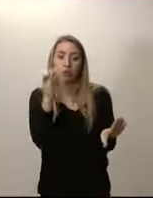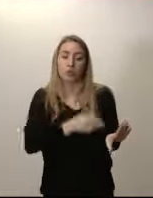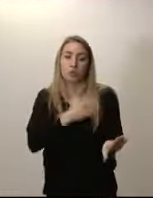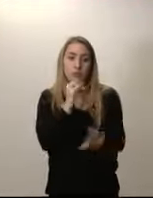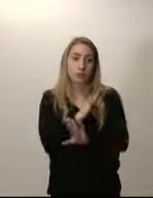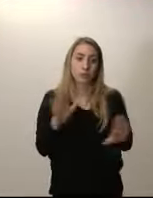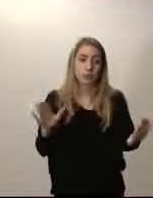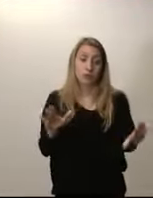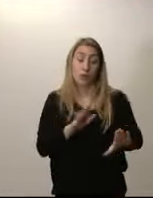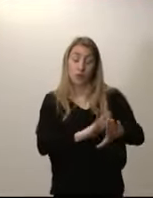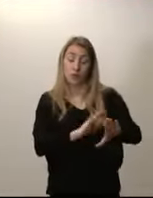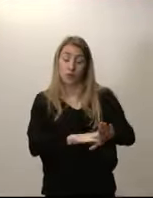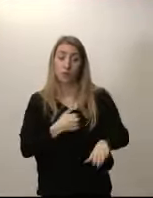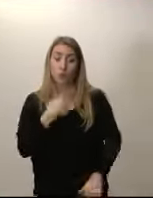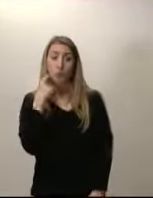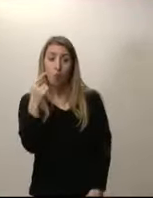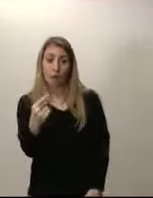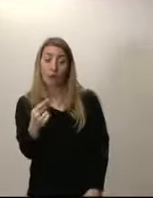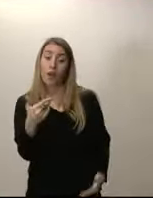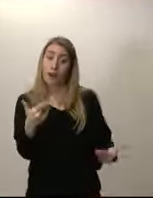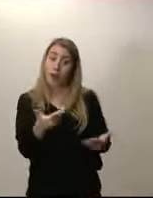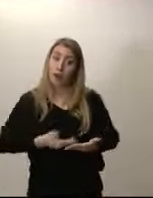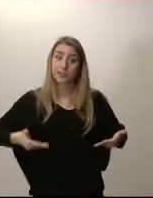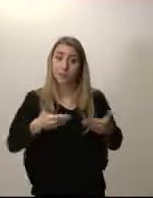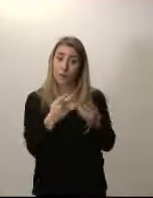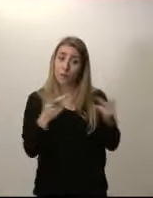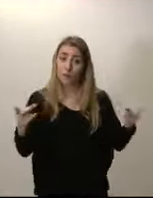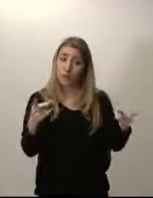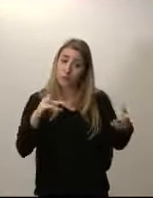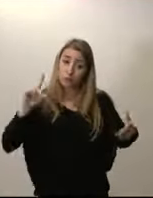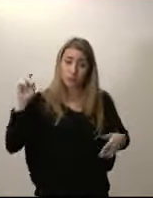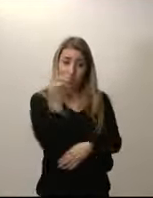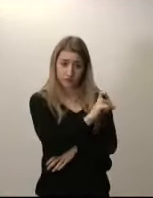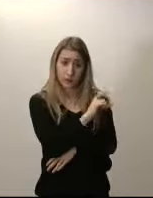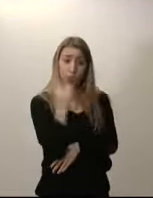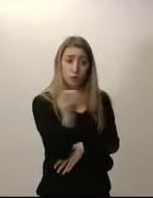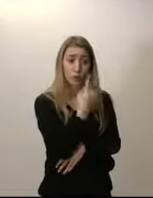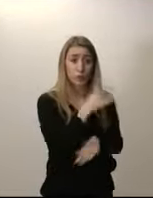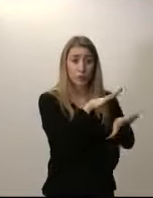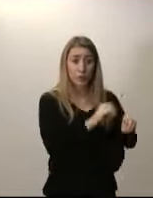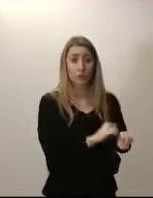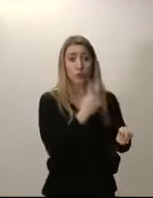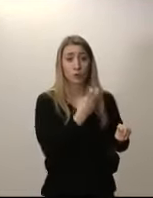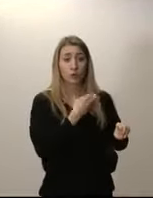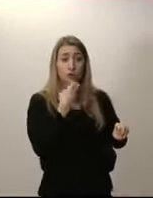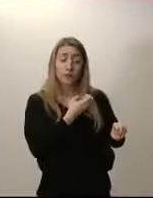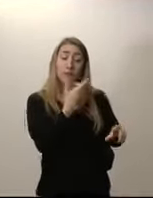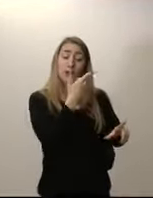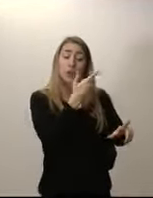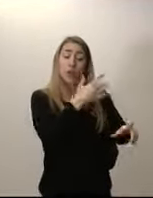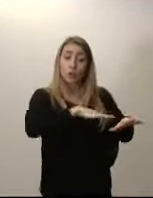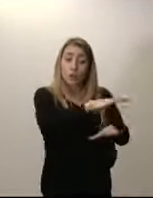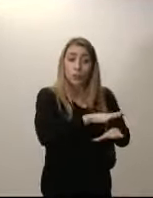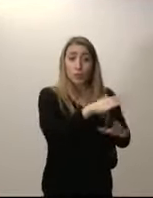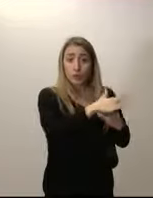C'est prêter des intentions. Non. Je crois qu'on a trouvé la ville dans une situation difficile. Je pense que les Thionvillois et Thionvillois ne veulent plus de ces débats. Nous savons que la ville